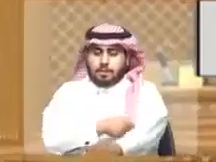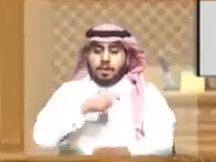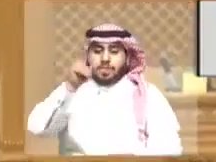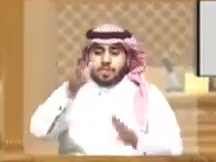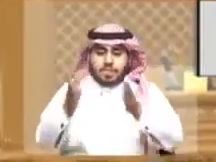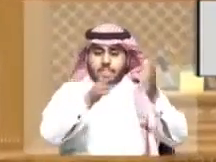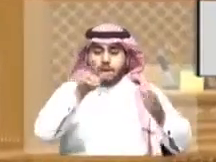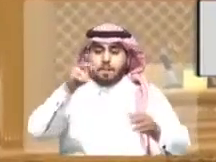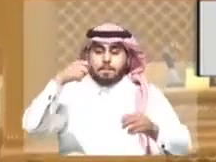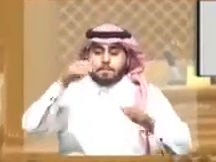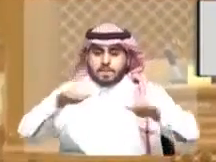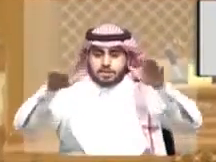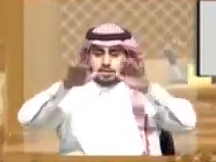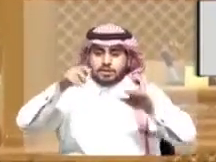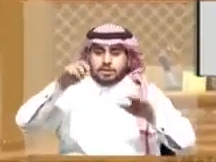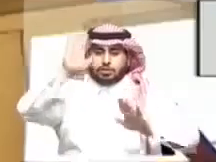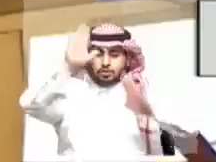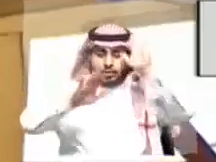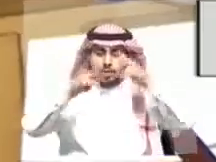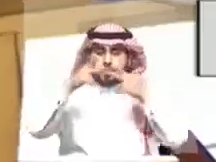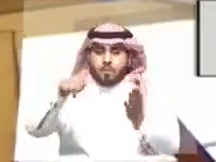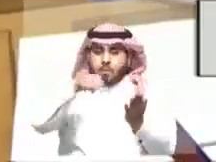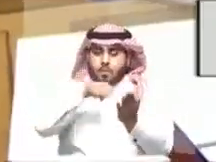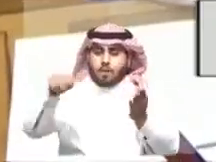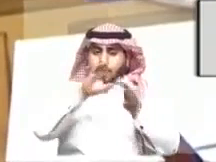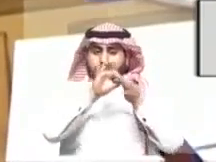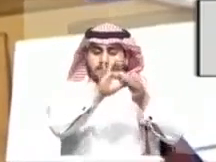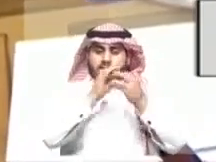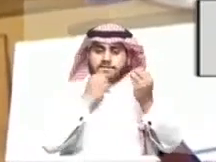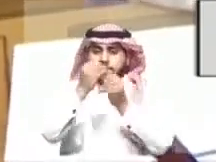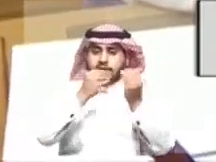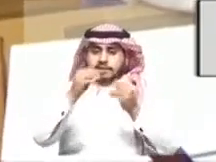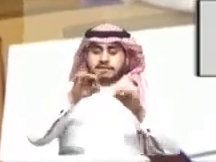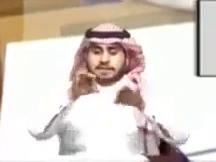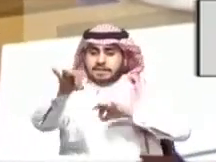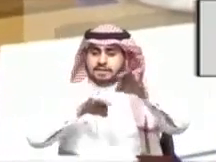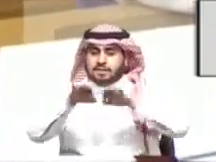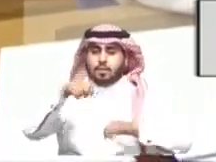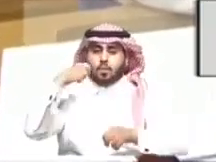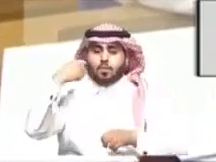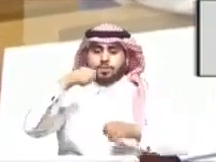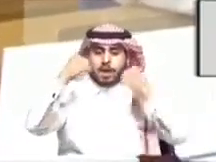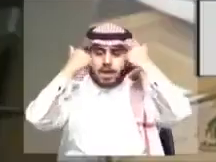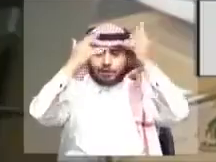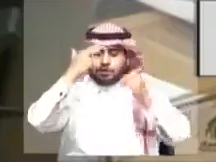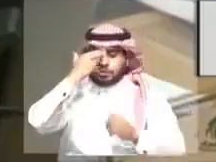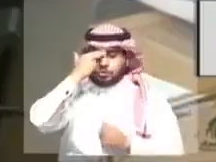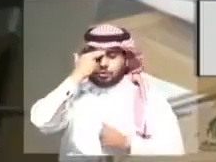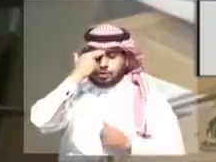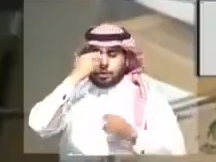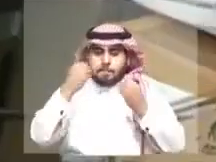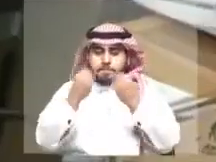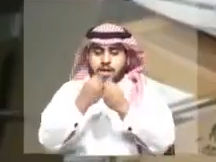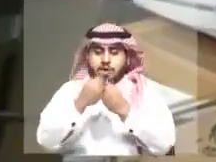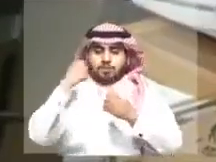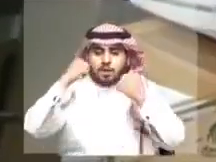الشورى وافق في مستهل الجلسة على مشروع مذكرة تفاهم في شأن المشاورات السياسية بين وزارة خارجية المملكة